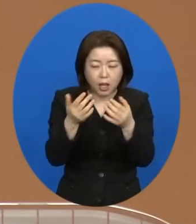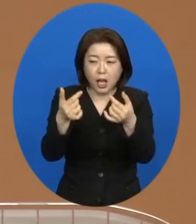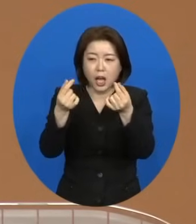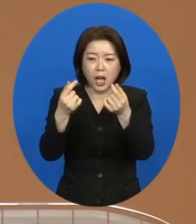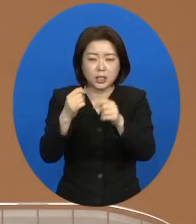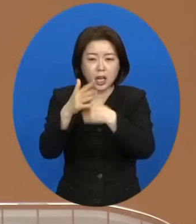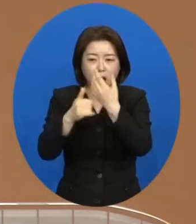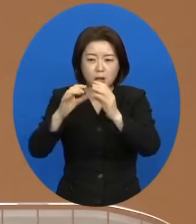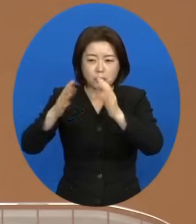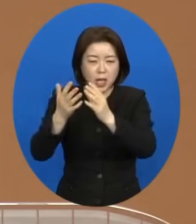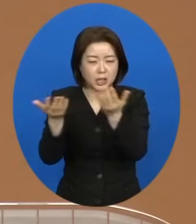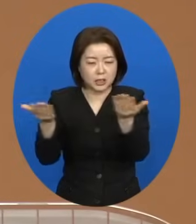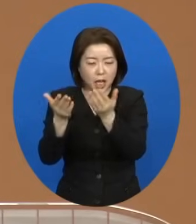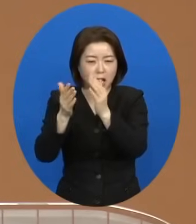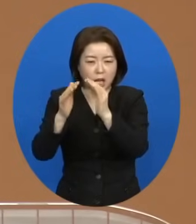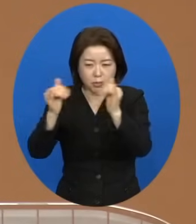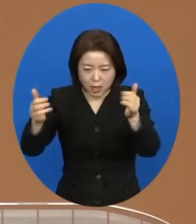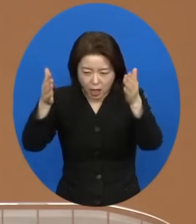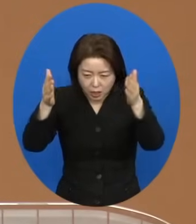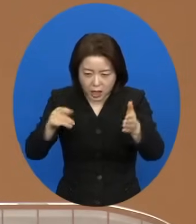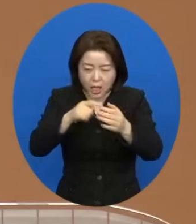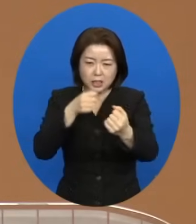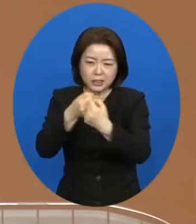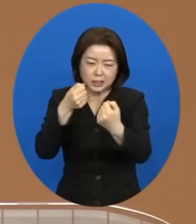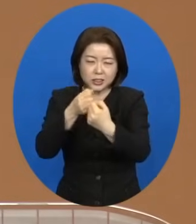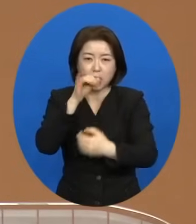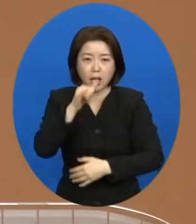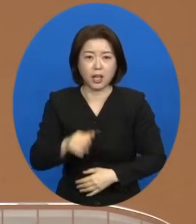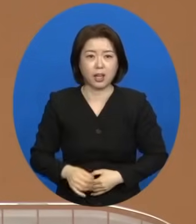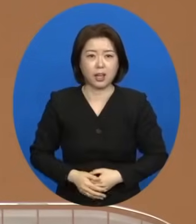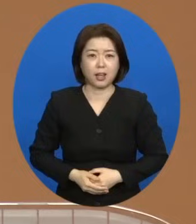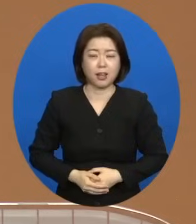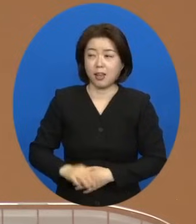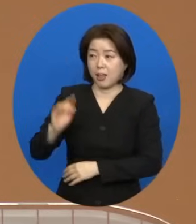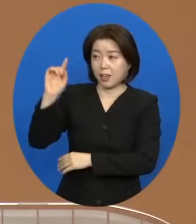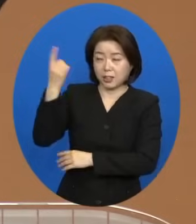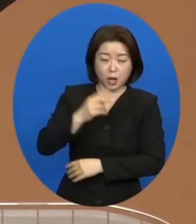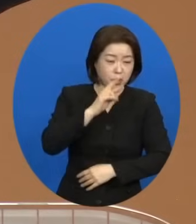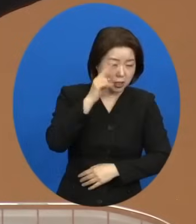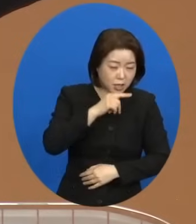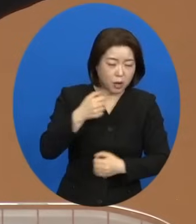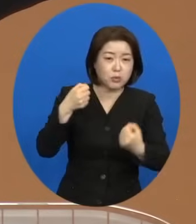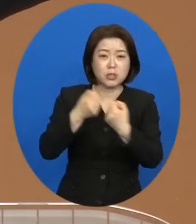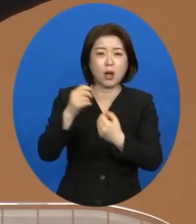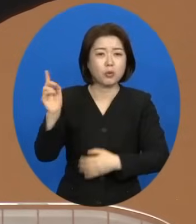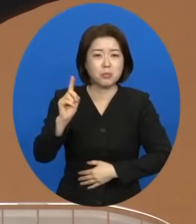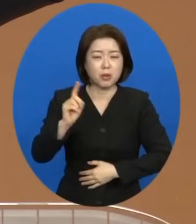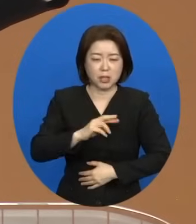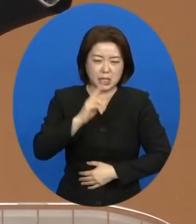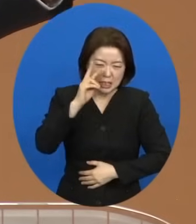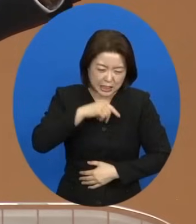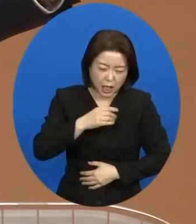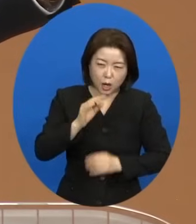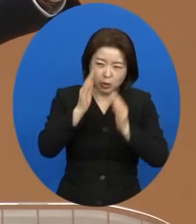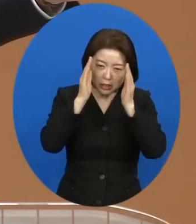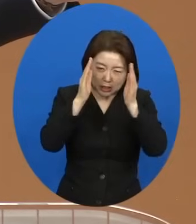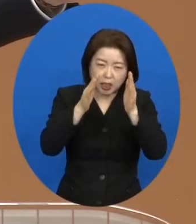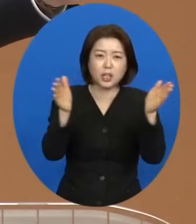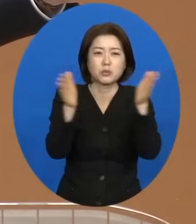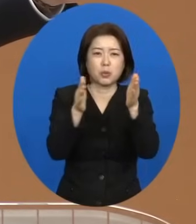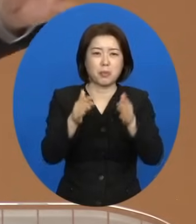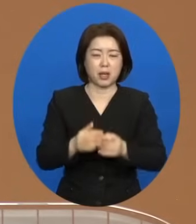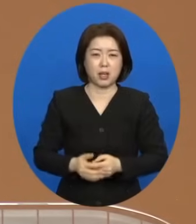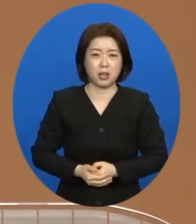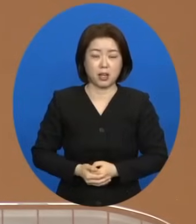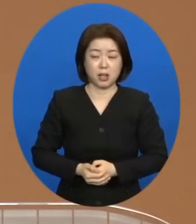것입니다 사울이 다윗과 왜 싸웠으니까 시야가 좁아진 거예요 넓게 보면 블레셋을 대항할 수 있는 위대한 장수가 다윗